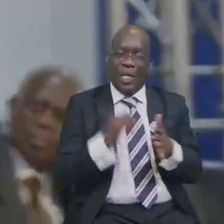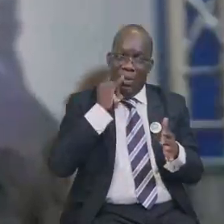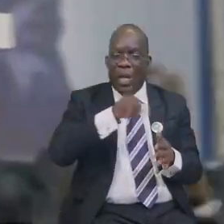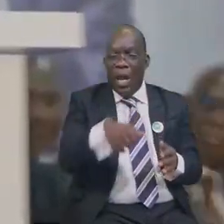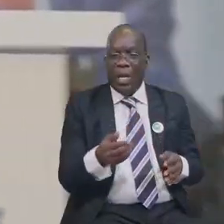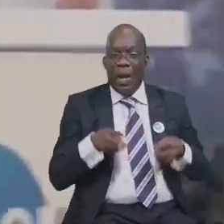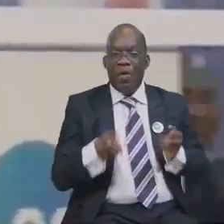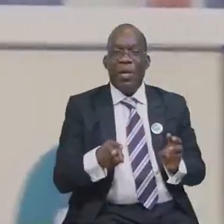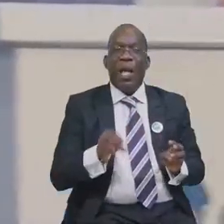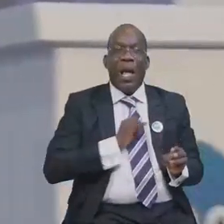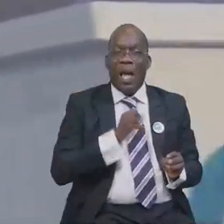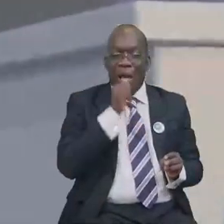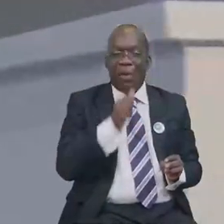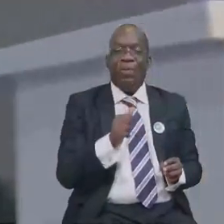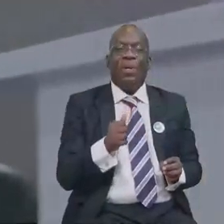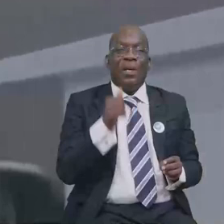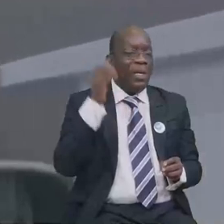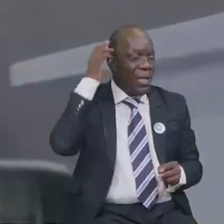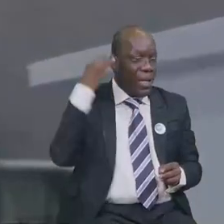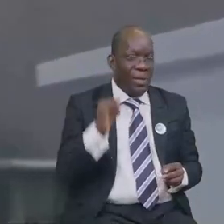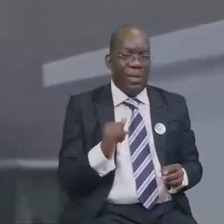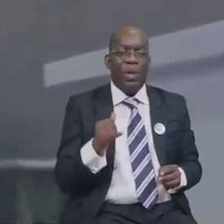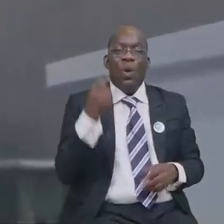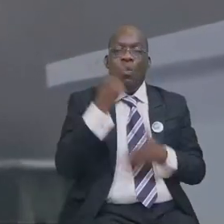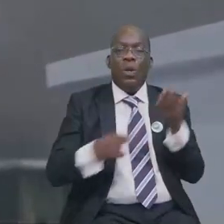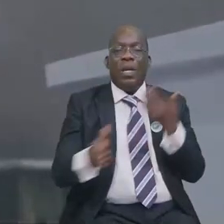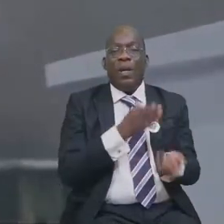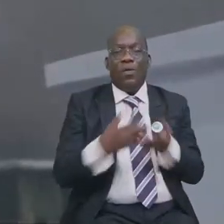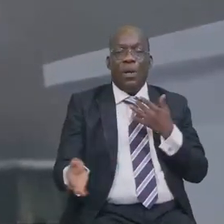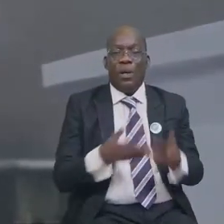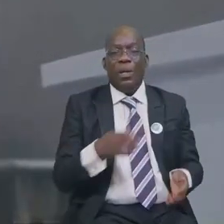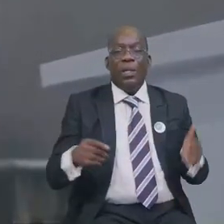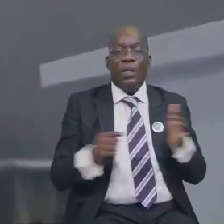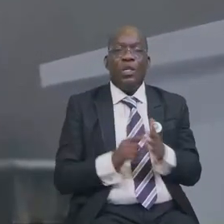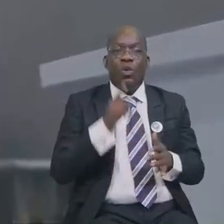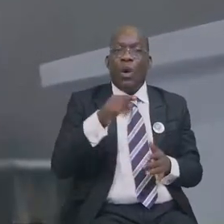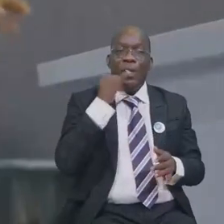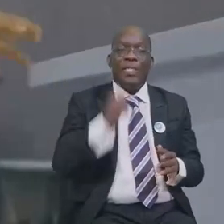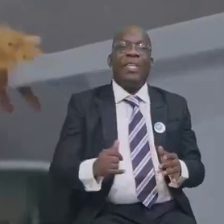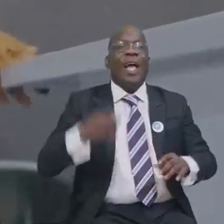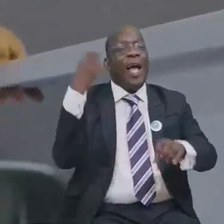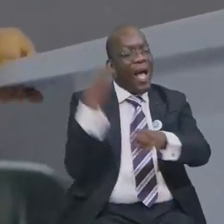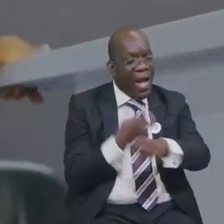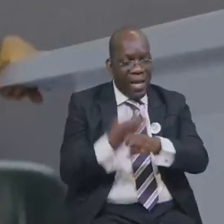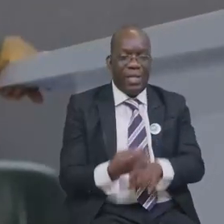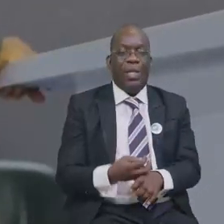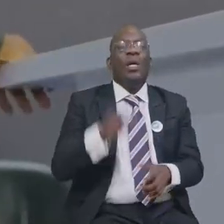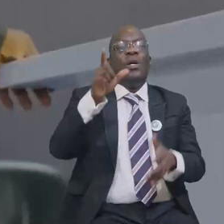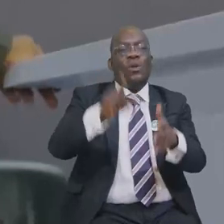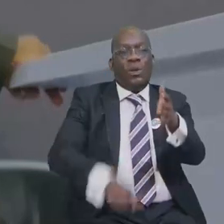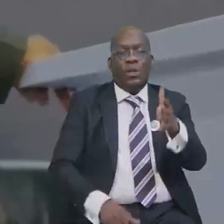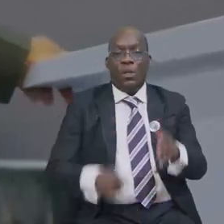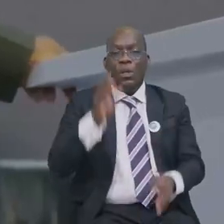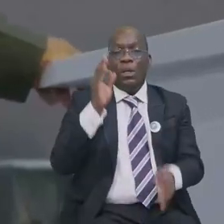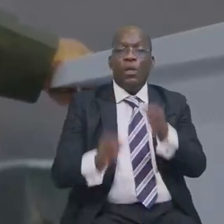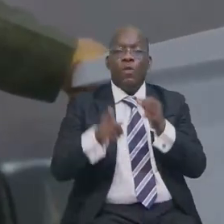C'est équations simultanées, quelque chose que vous enseignez, mais ceci là, c'est trop dur, il faut diminuer ça. Si vous diminuez ça,